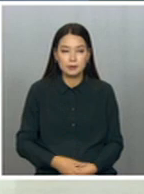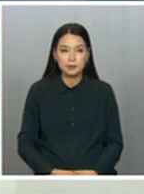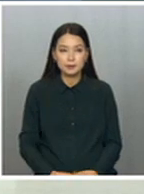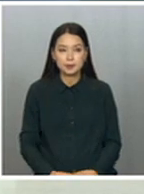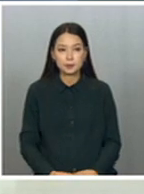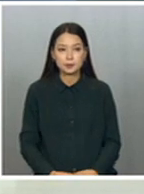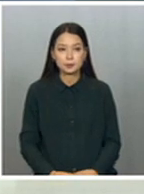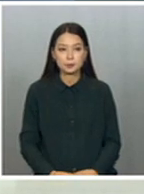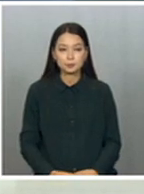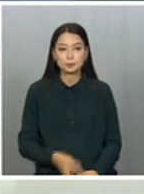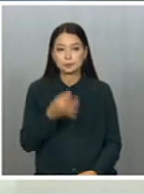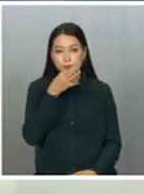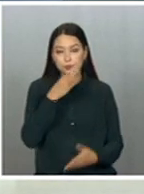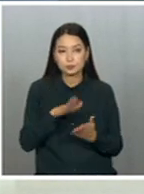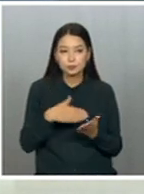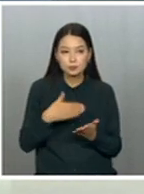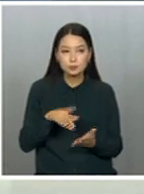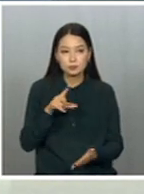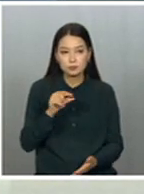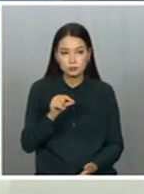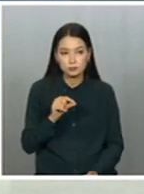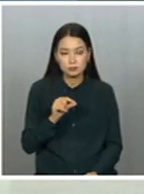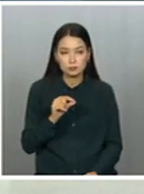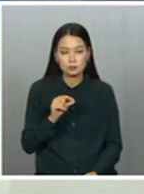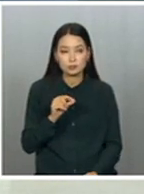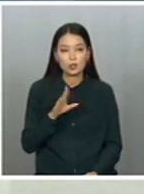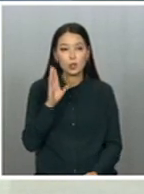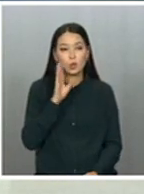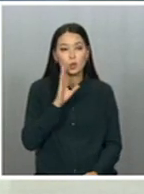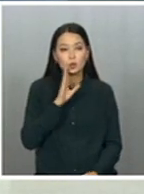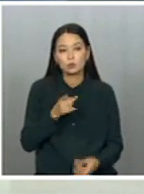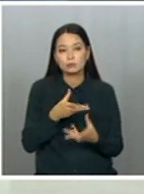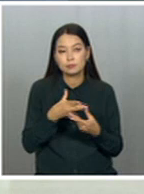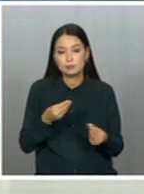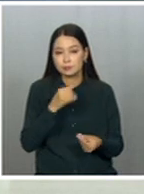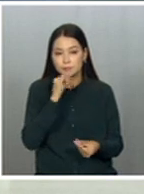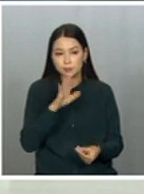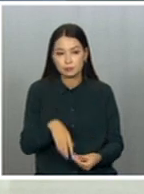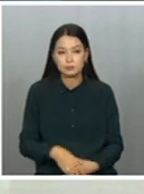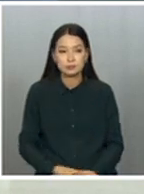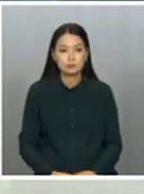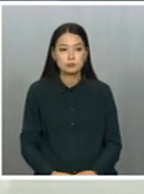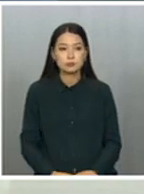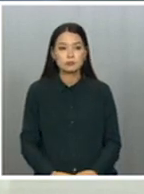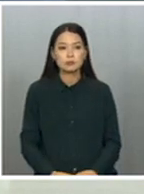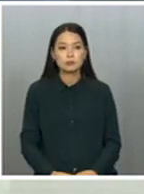Өсімдік майының әсерінен суда булану үдерісі жүрмейді.